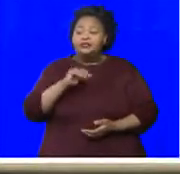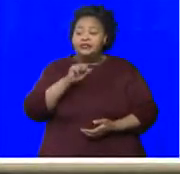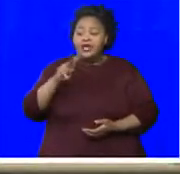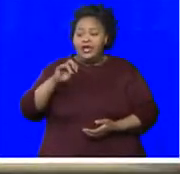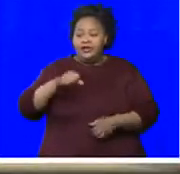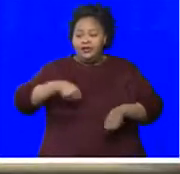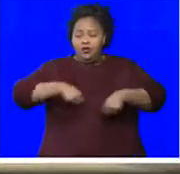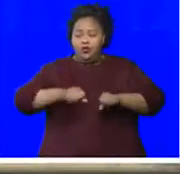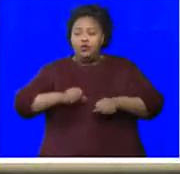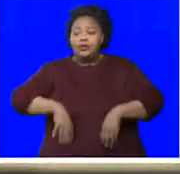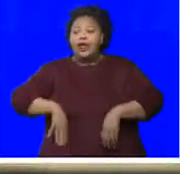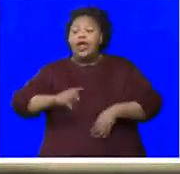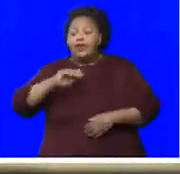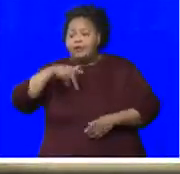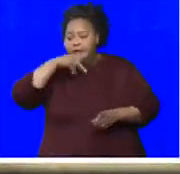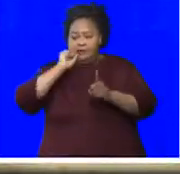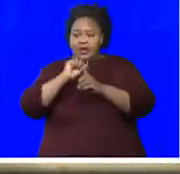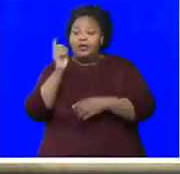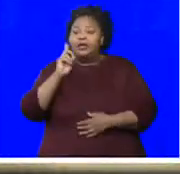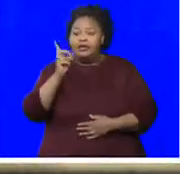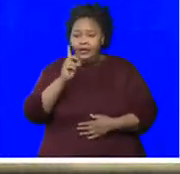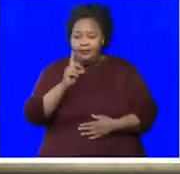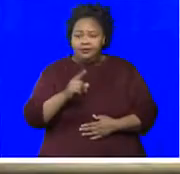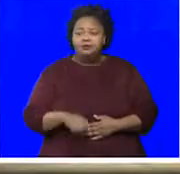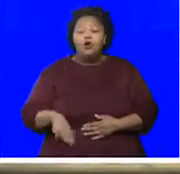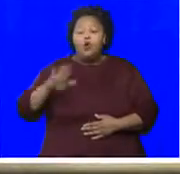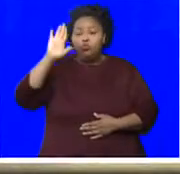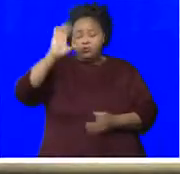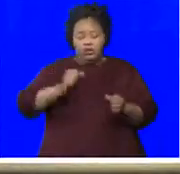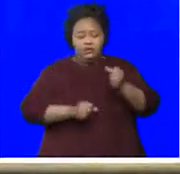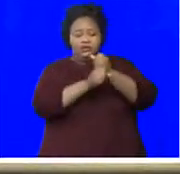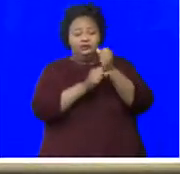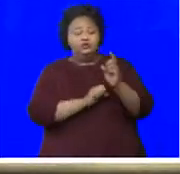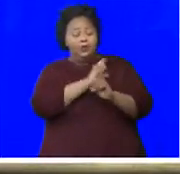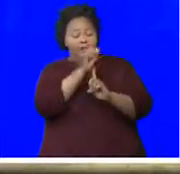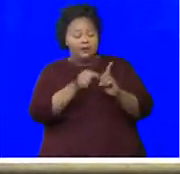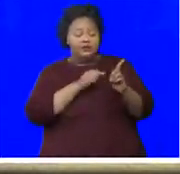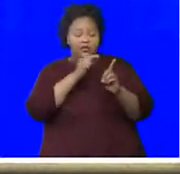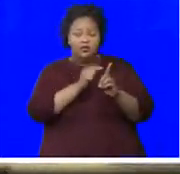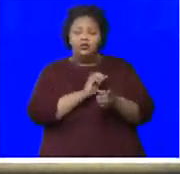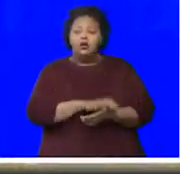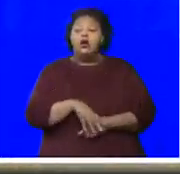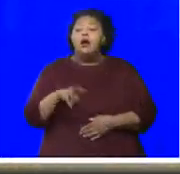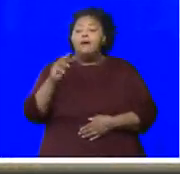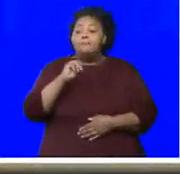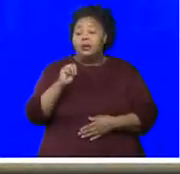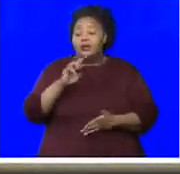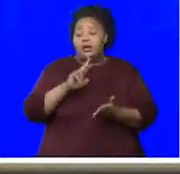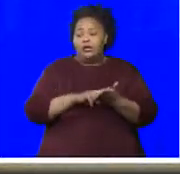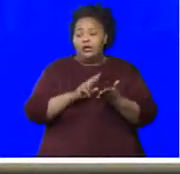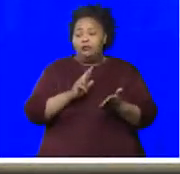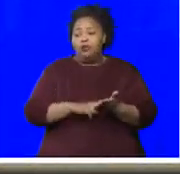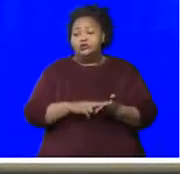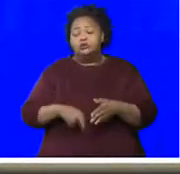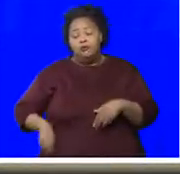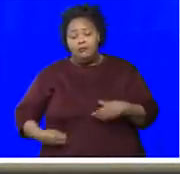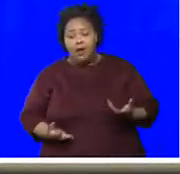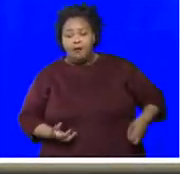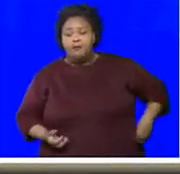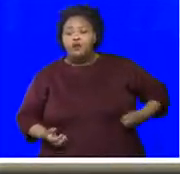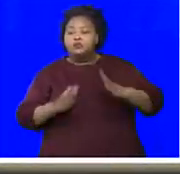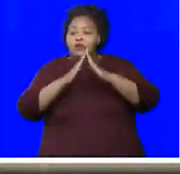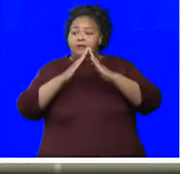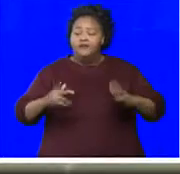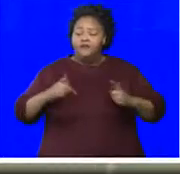kulesishukumiso Embikweni walelitiko lowethulwe endlini ngemsomluko uveta ukuthi Litiko letemisebenti lemikhulu nekutfutha